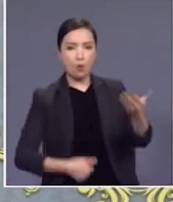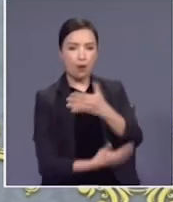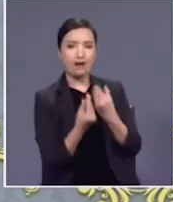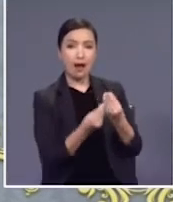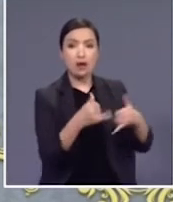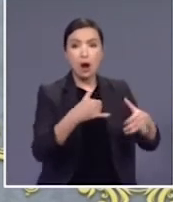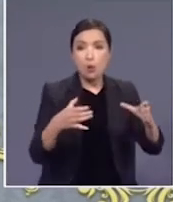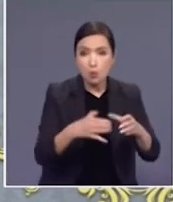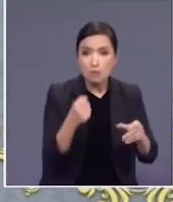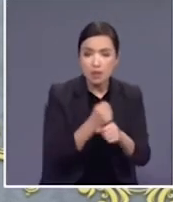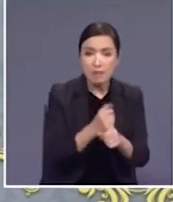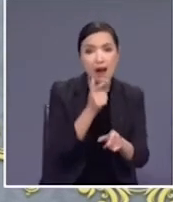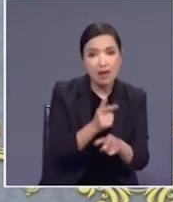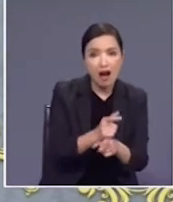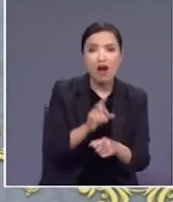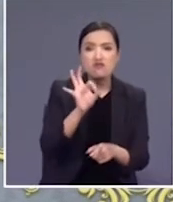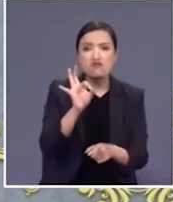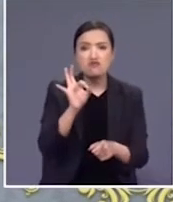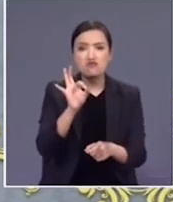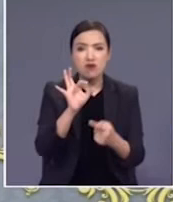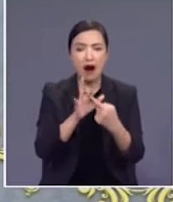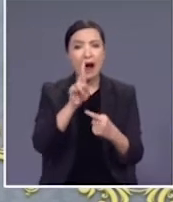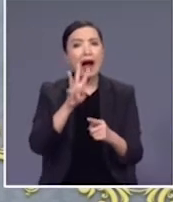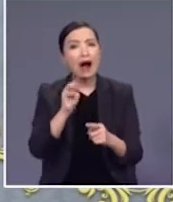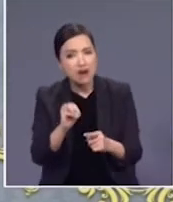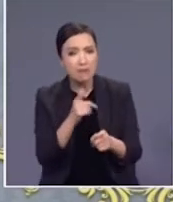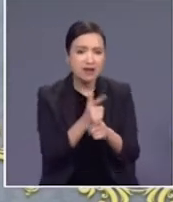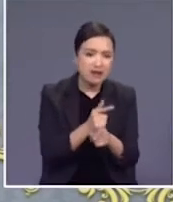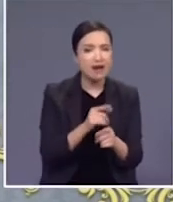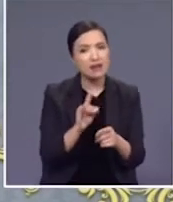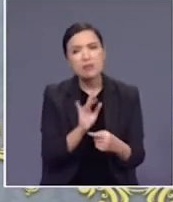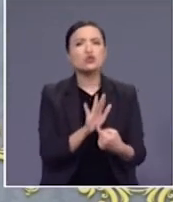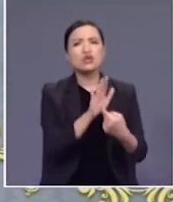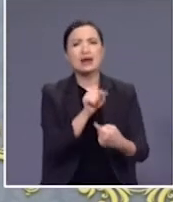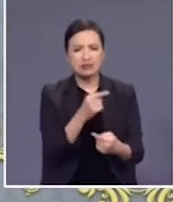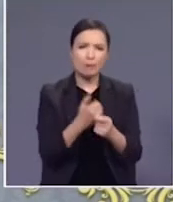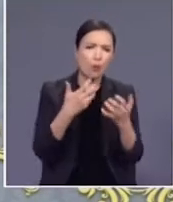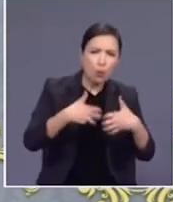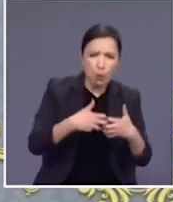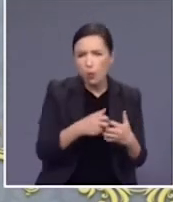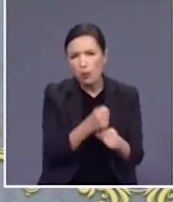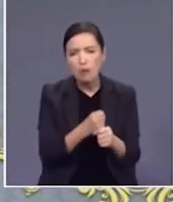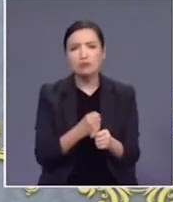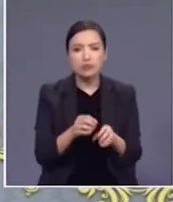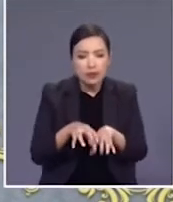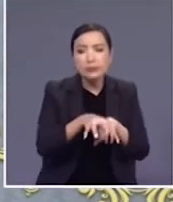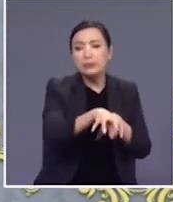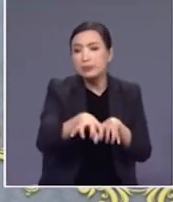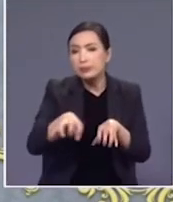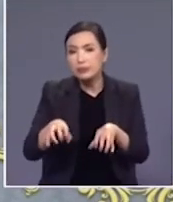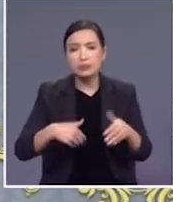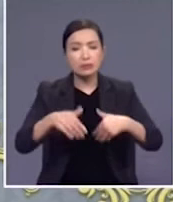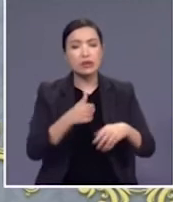กันสร้างฟาร์มหาที่ดินให้อะไรให้ทำนองนี้เพื่อสร้างเป็นตัวอย่างนะครับเพื่อให้มีผลผลิตออกมาแล้วก็ขยายไปสู่